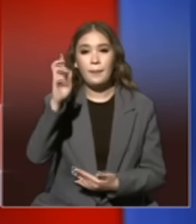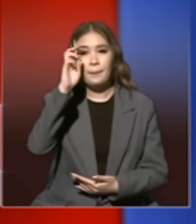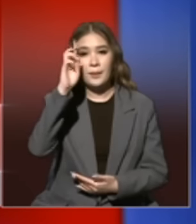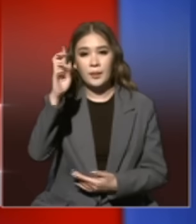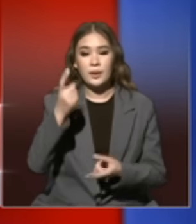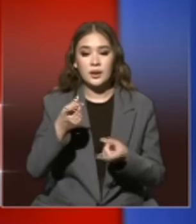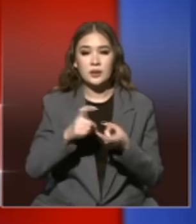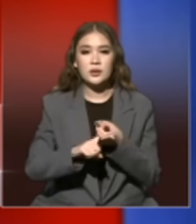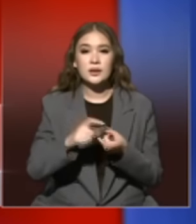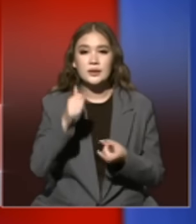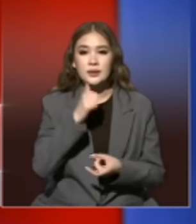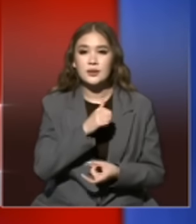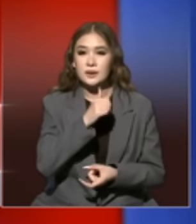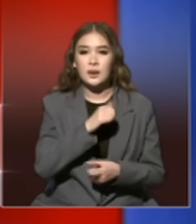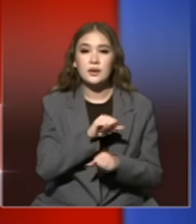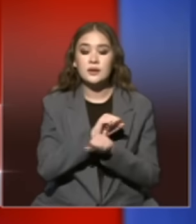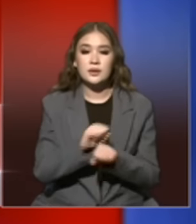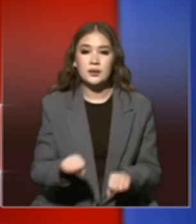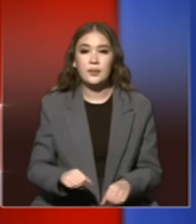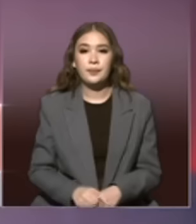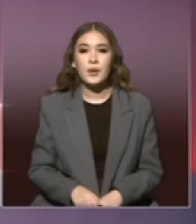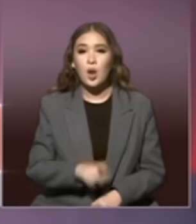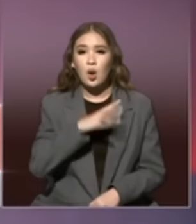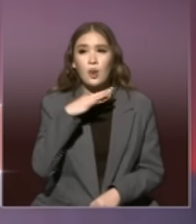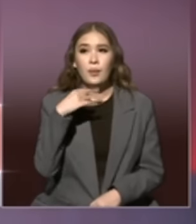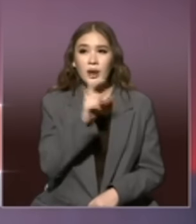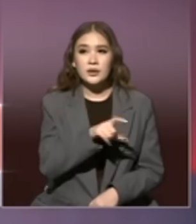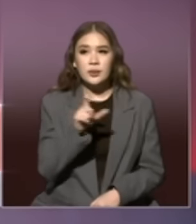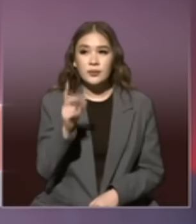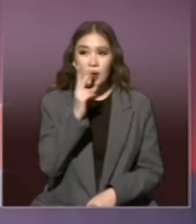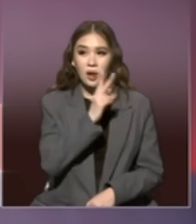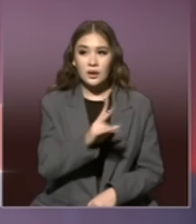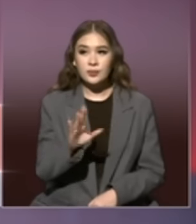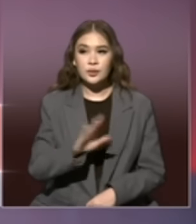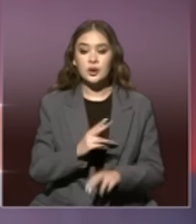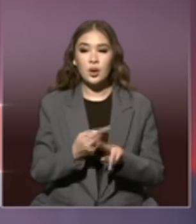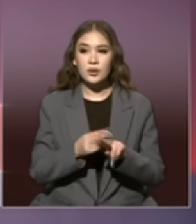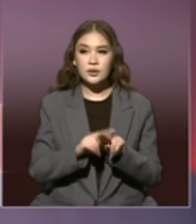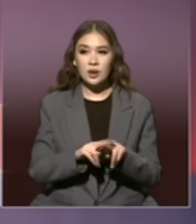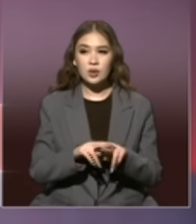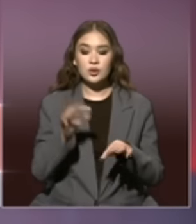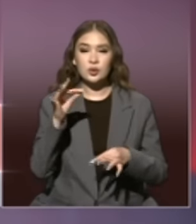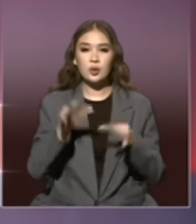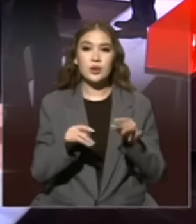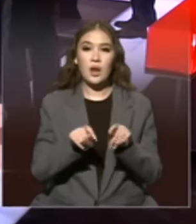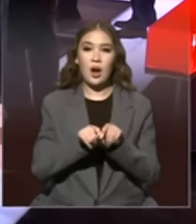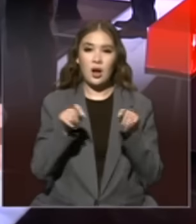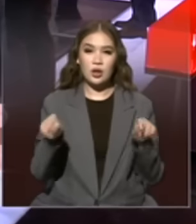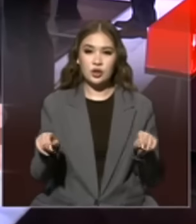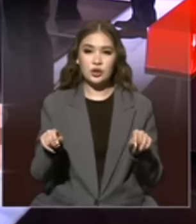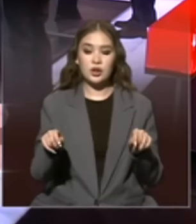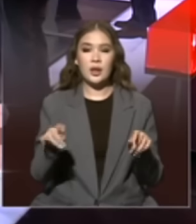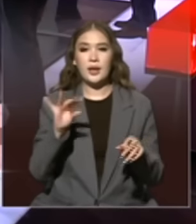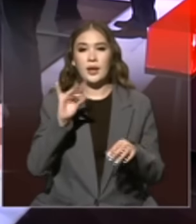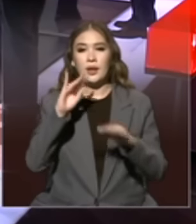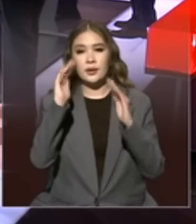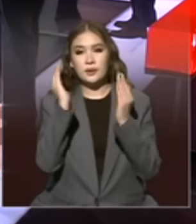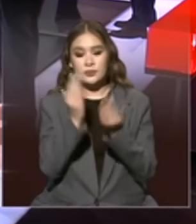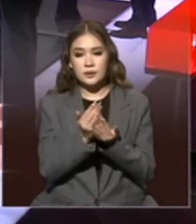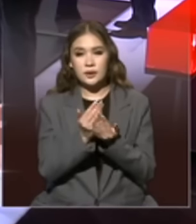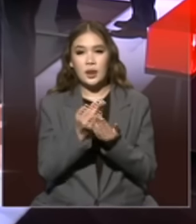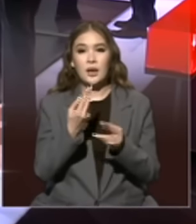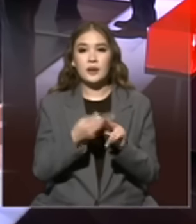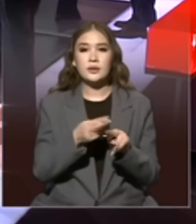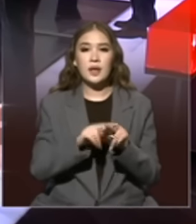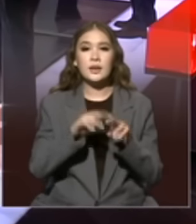жатыр. Көп деген адамдар қарамайды ғой. Біз енді соттың ашық немесе жабық өтуіне байланысты нақты өзі заңда